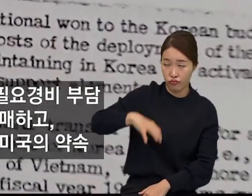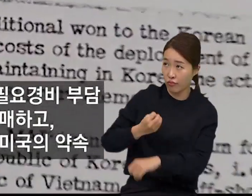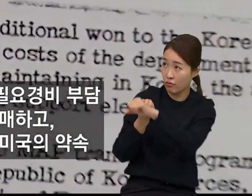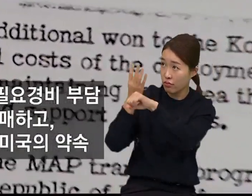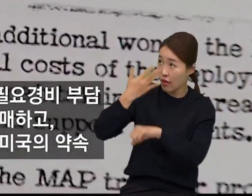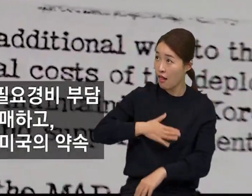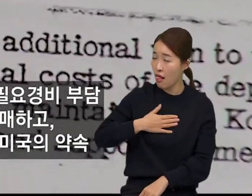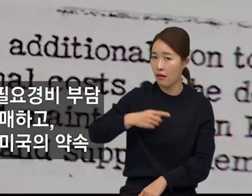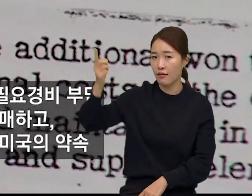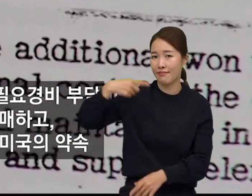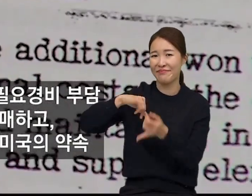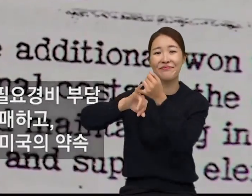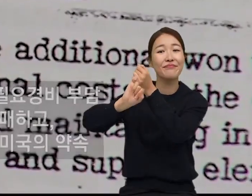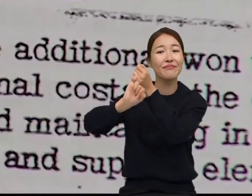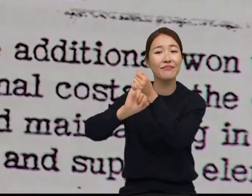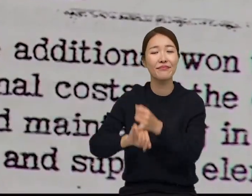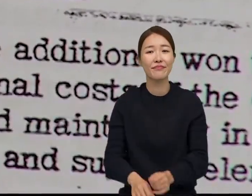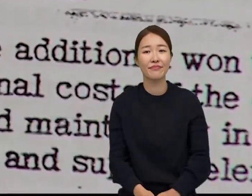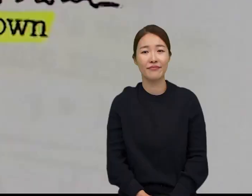미국의 약속이었다.